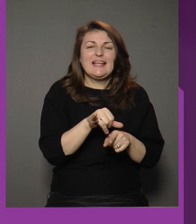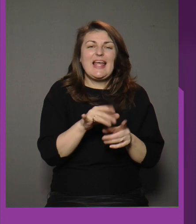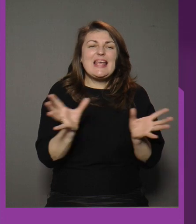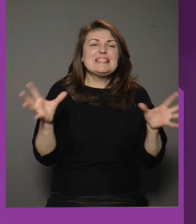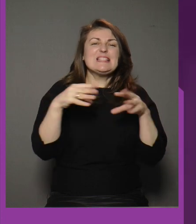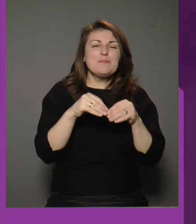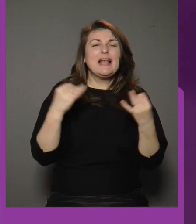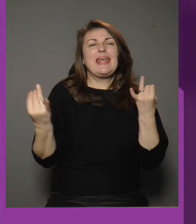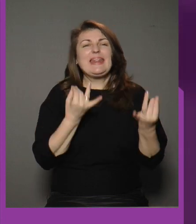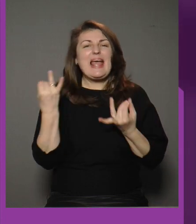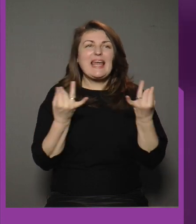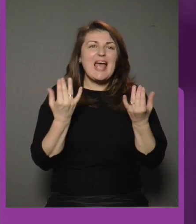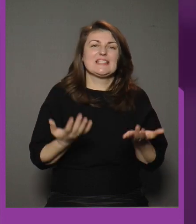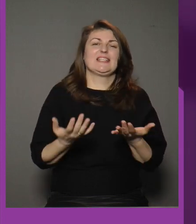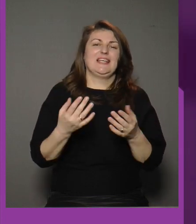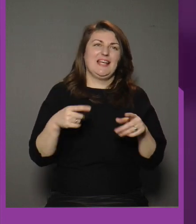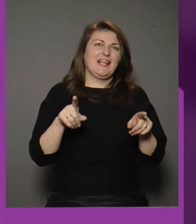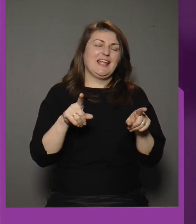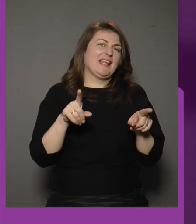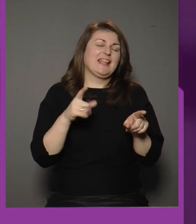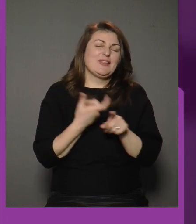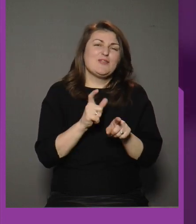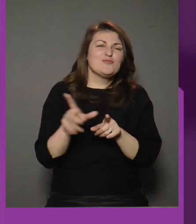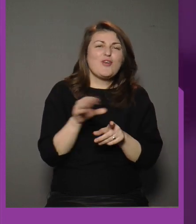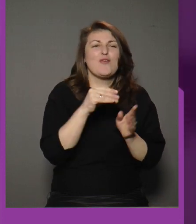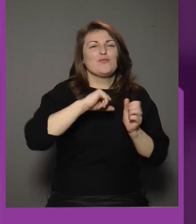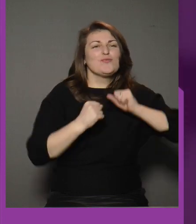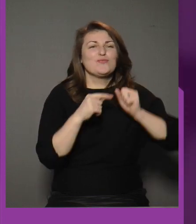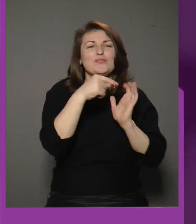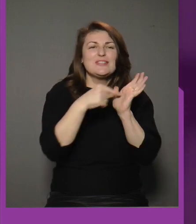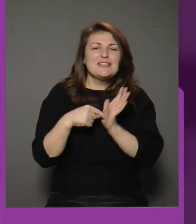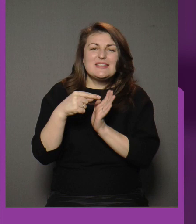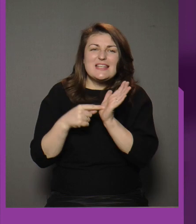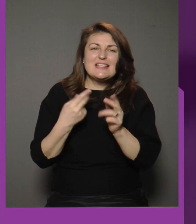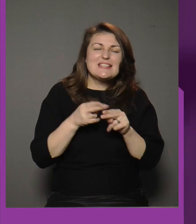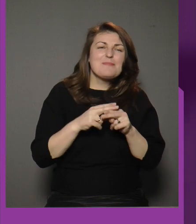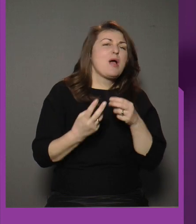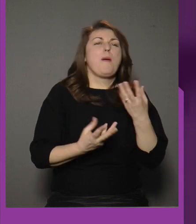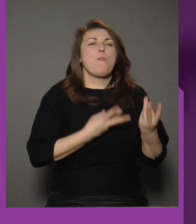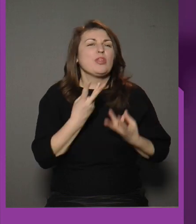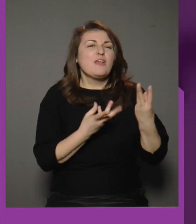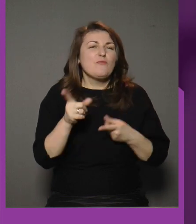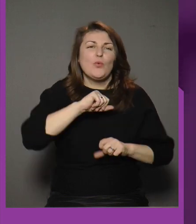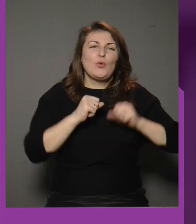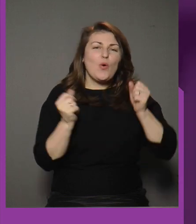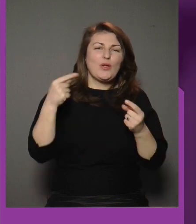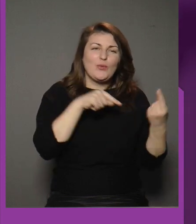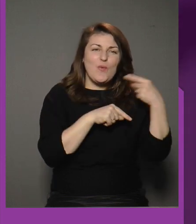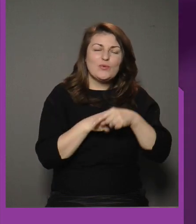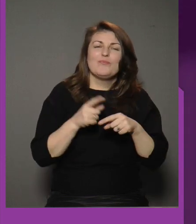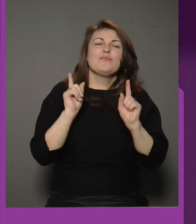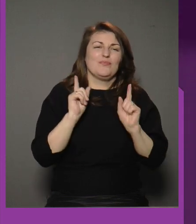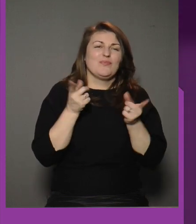спільний інтерес, і так дуже вони одне з одним діляться цим, мотивують одне одного. І так, це